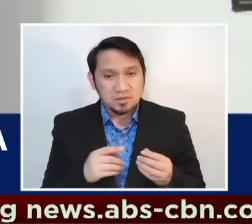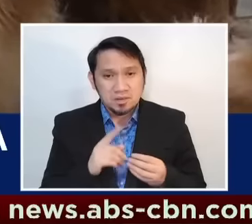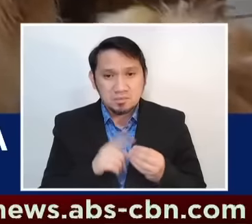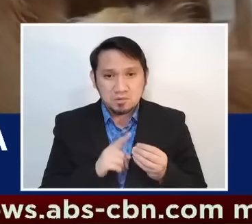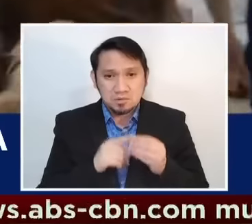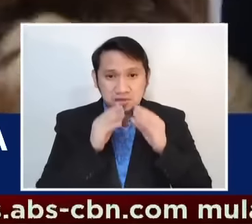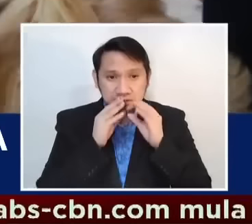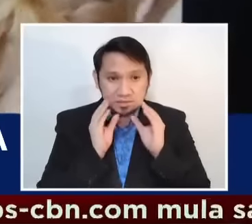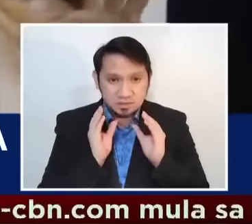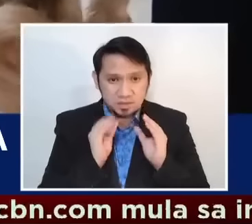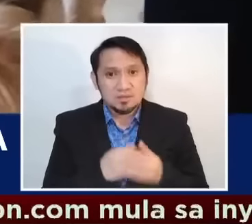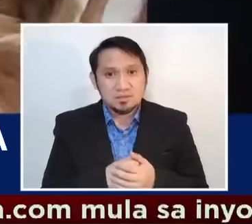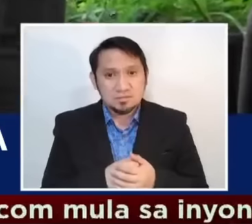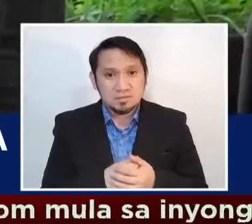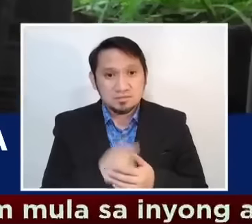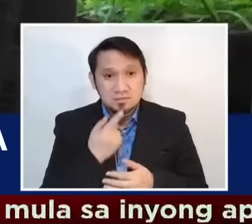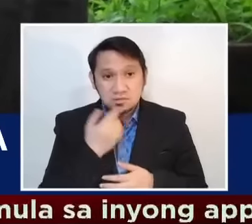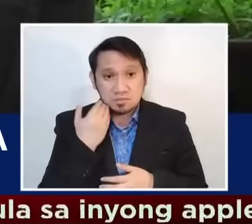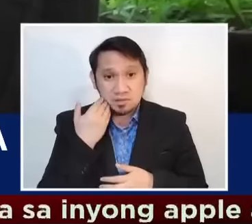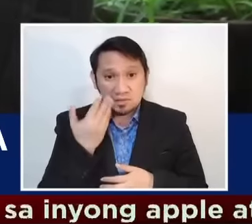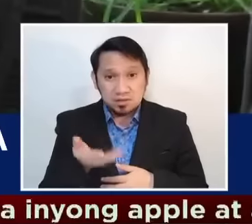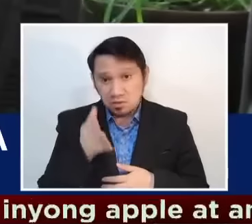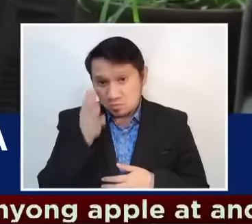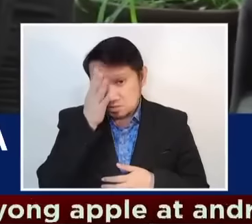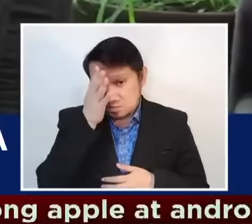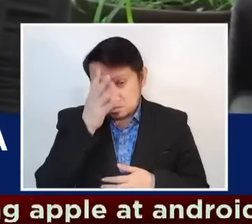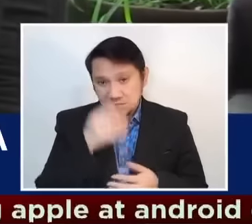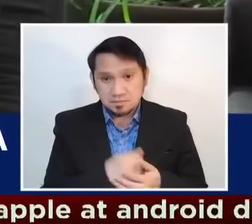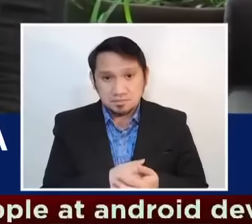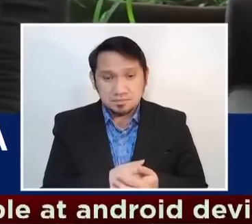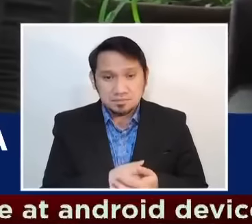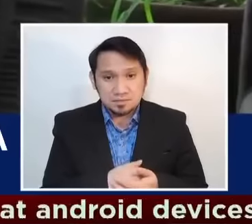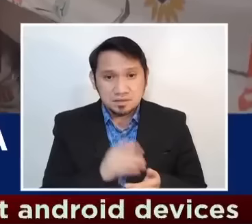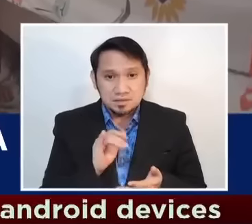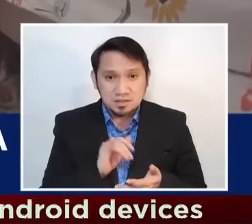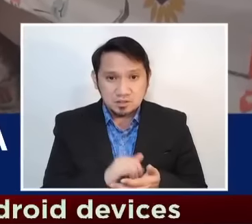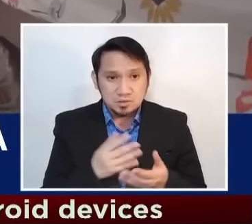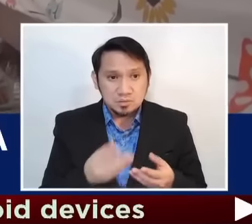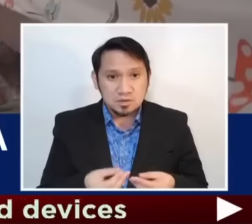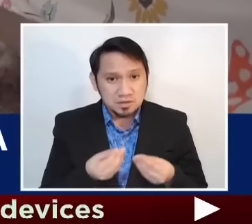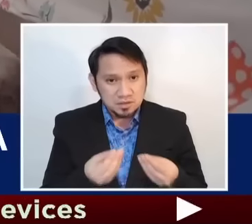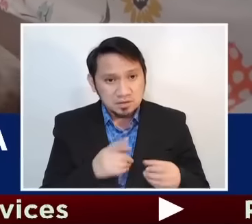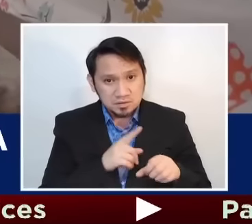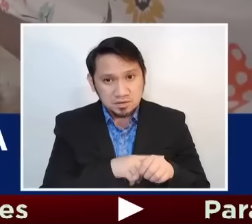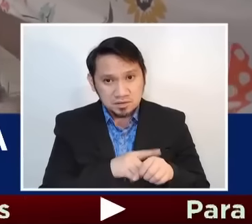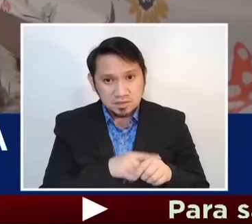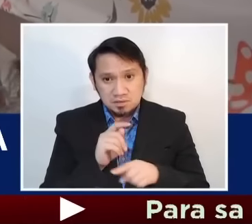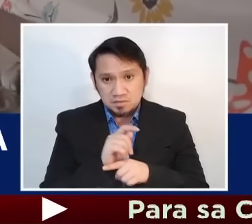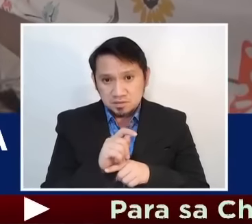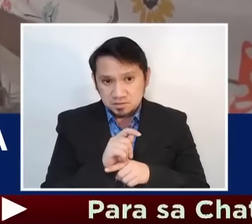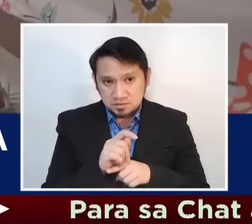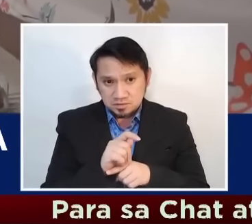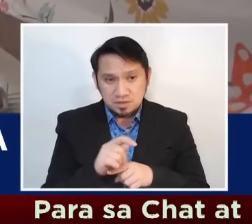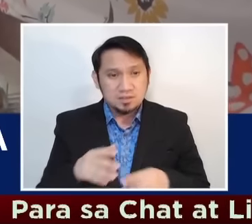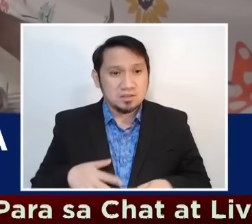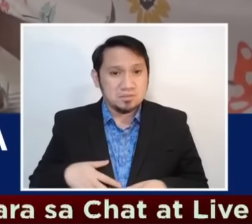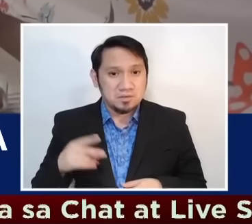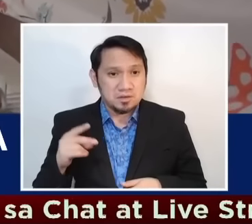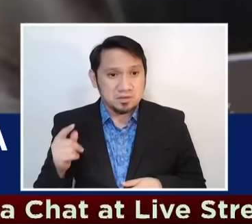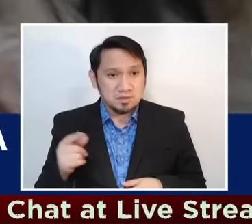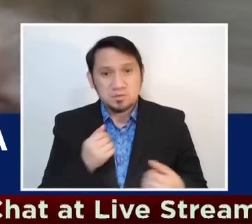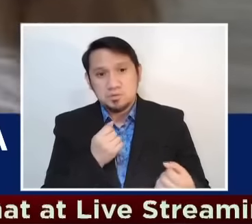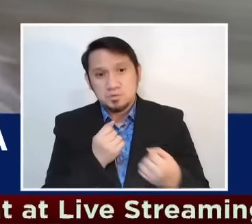kalungkutan sa pagpanaw ng ama. Kaya ganun na lamang ang inilalaan niyang oras sa training ng mga asong